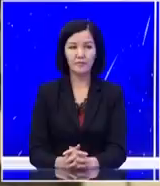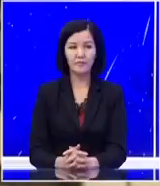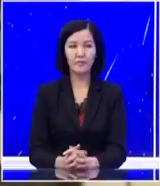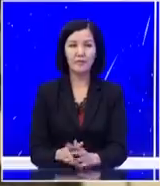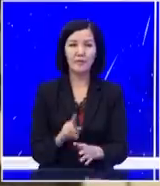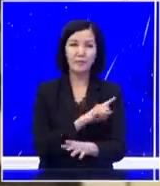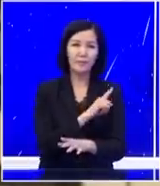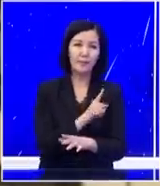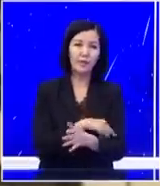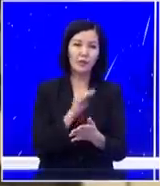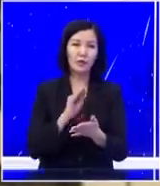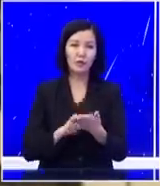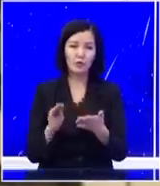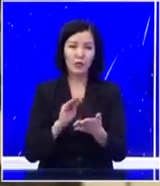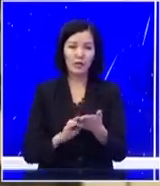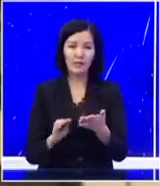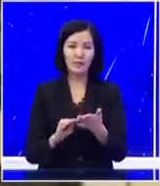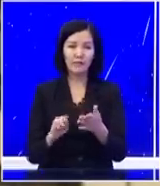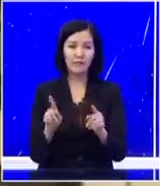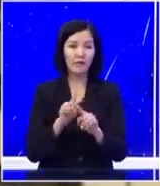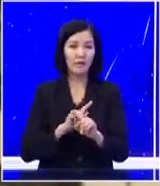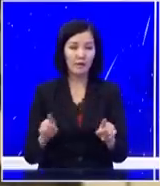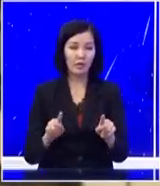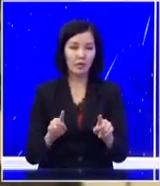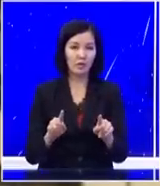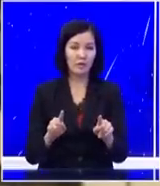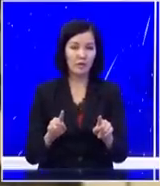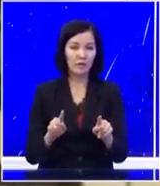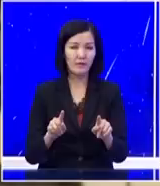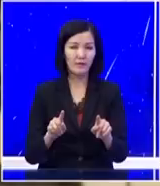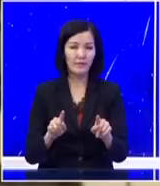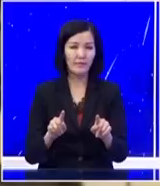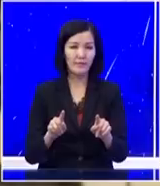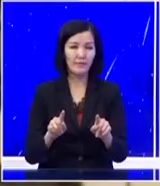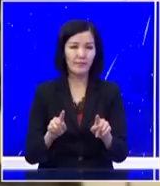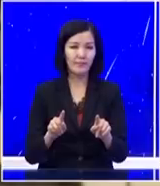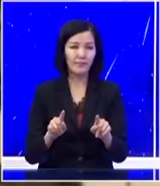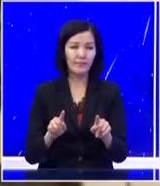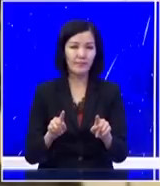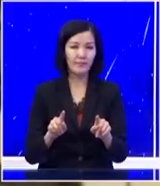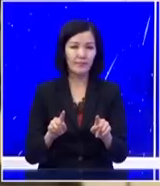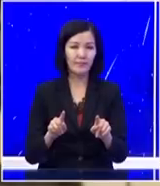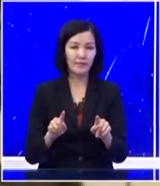Мықты журналистің, жақсы журналистің бір ерекшелігі сол